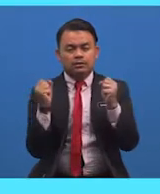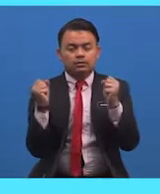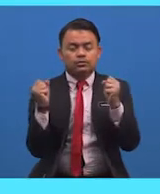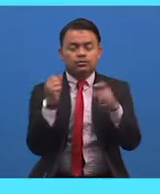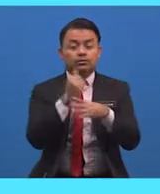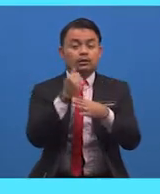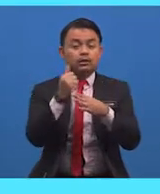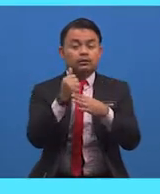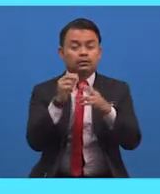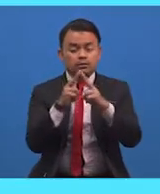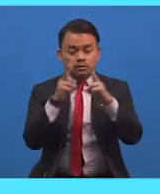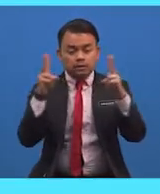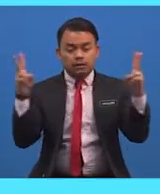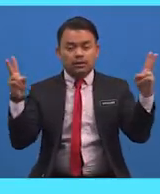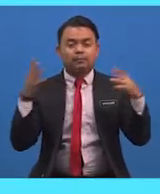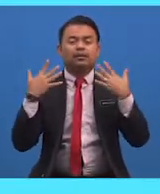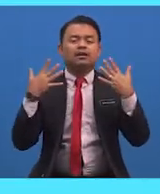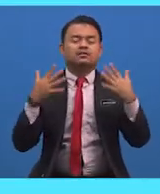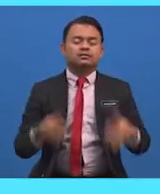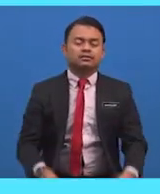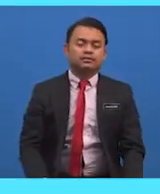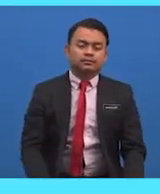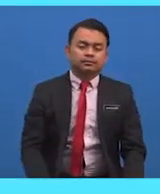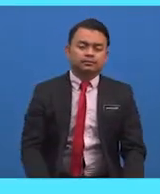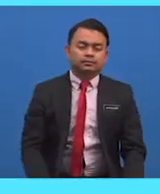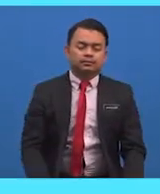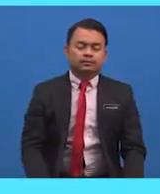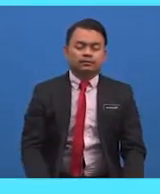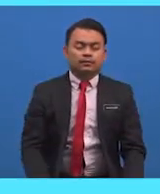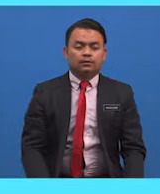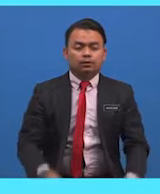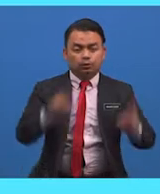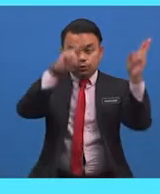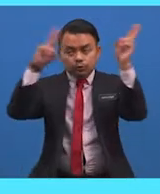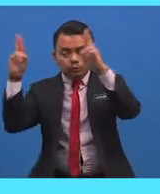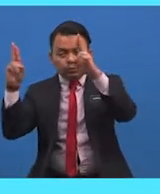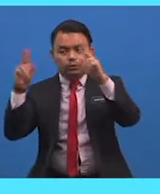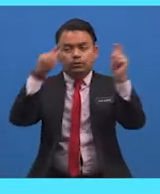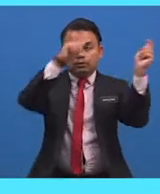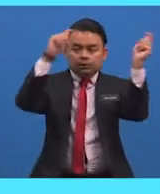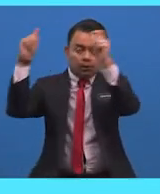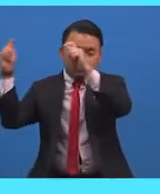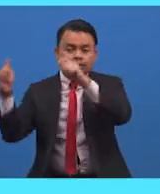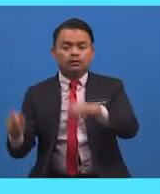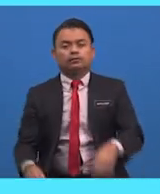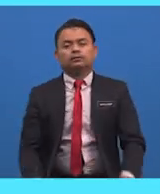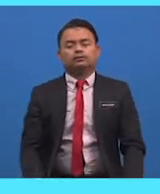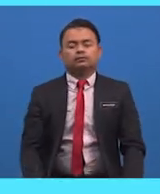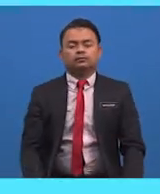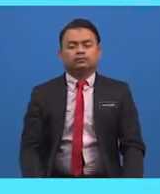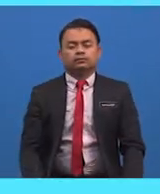meningkatkan gangguan atmosfera seperti ribut, taufan, berlaku lebih kerap dan